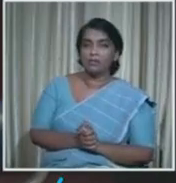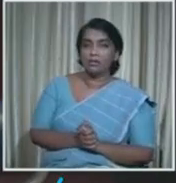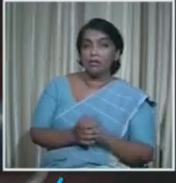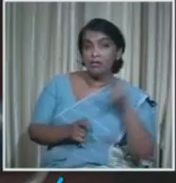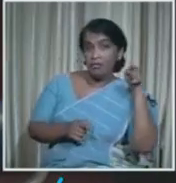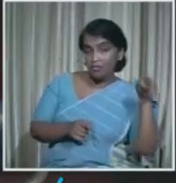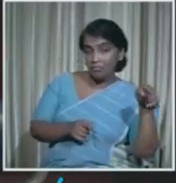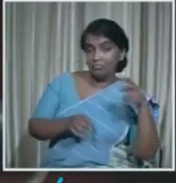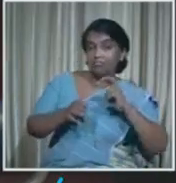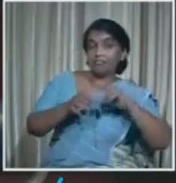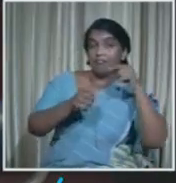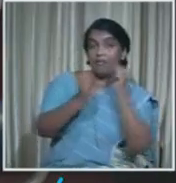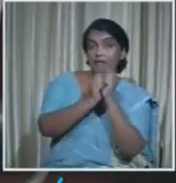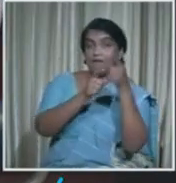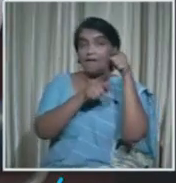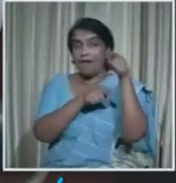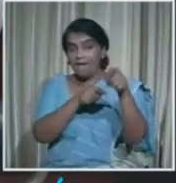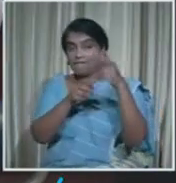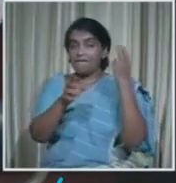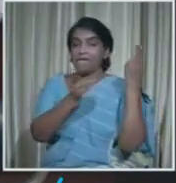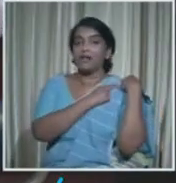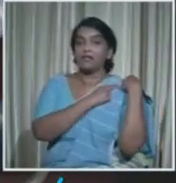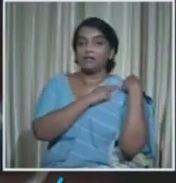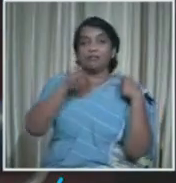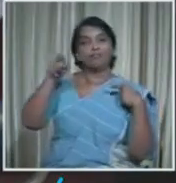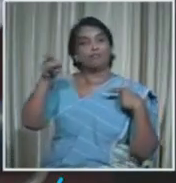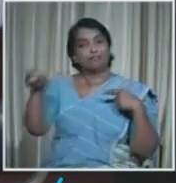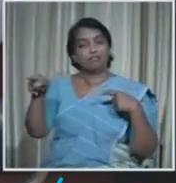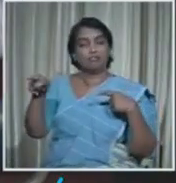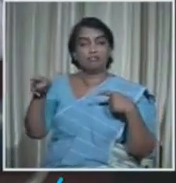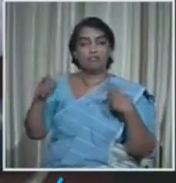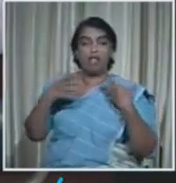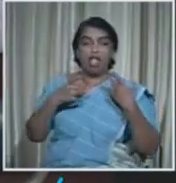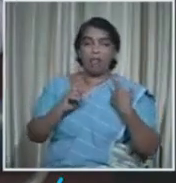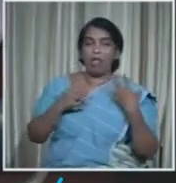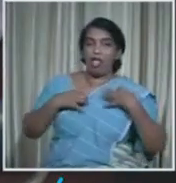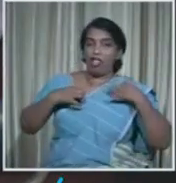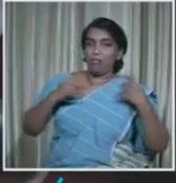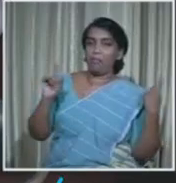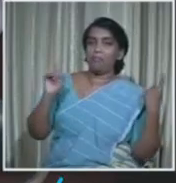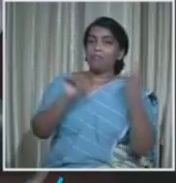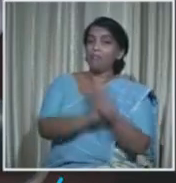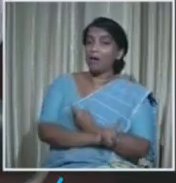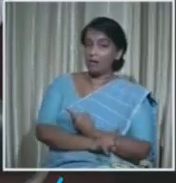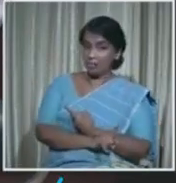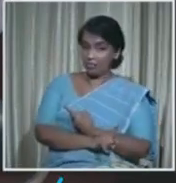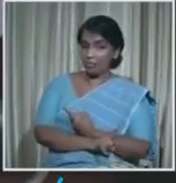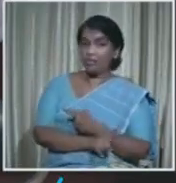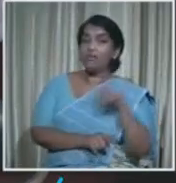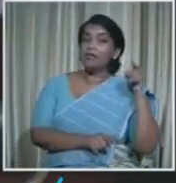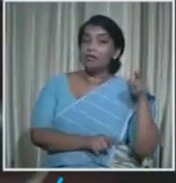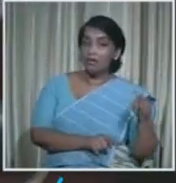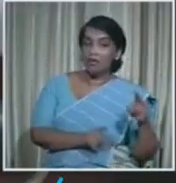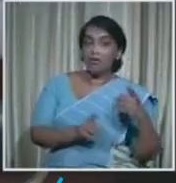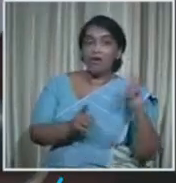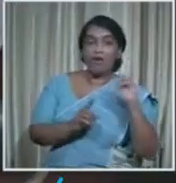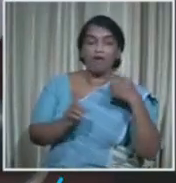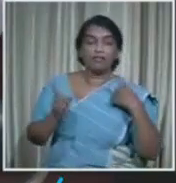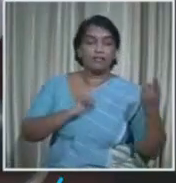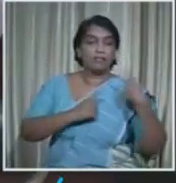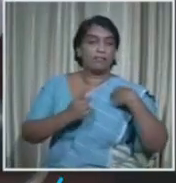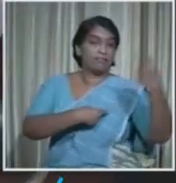අහවලා අරතනතුරේ ඉන්නවා අහවලා එනුන් සූට් මාරු කරගන්නවා අහවලා ආයතන බෙදා